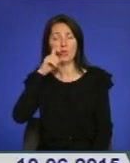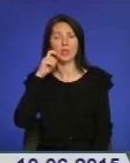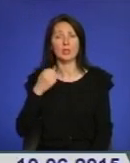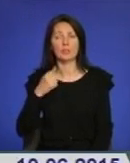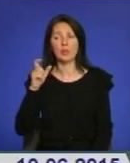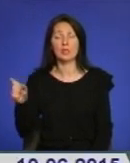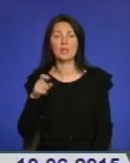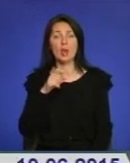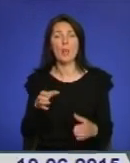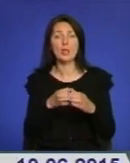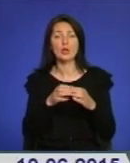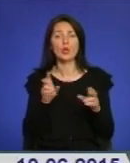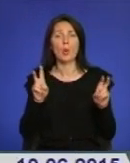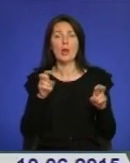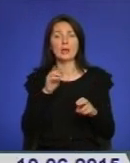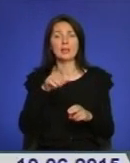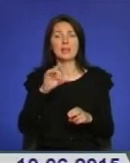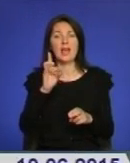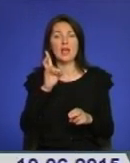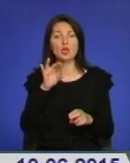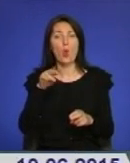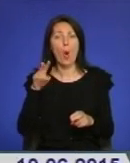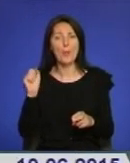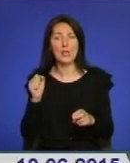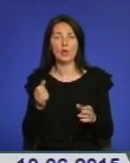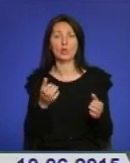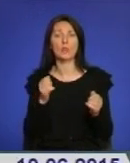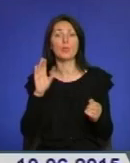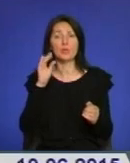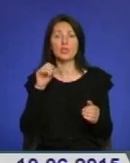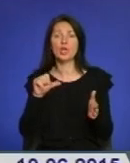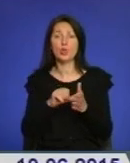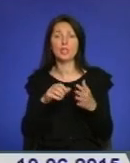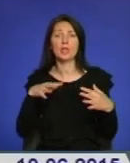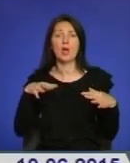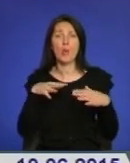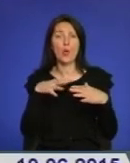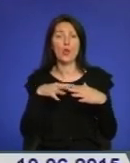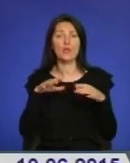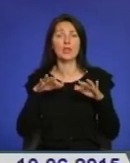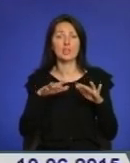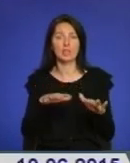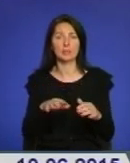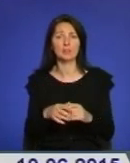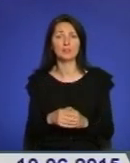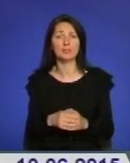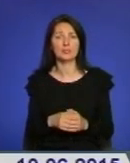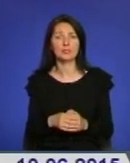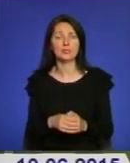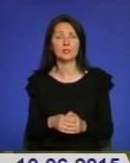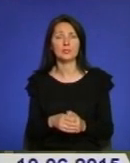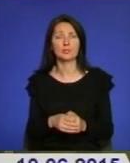Бійці батальйону Тернопіль отримали посвідчення учасників бойових дій. Подробиці у сюжеті сектору зв'язків з громадськістю УМВС України в